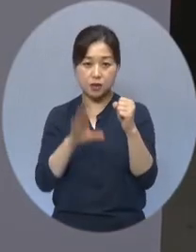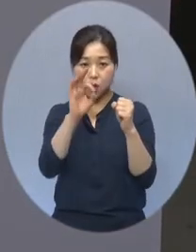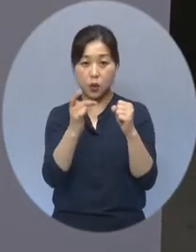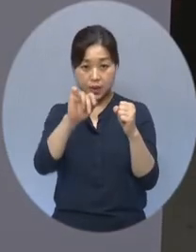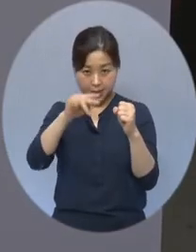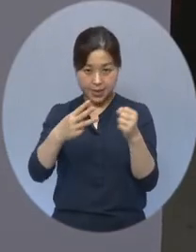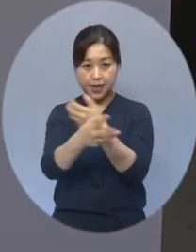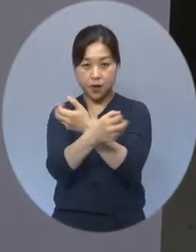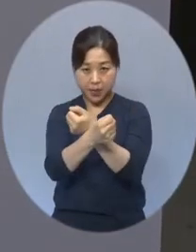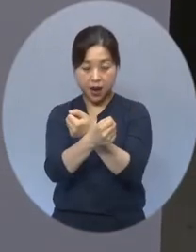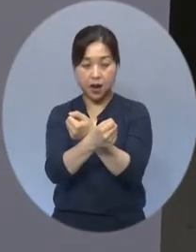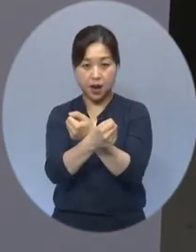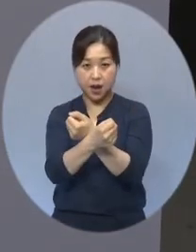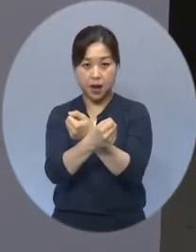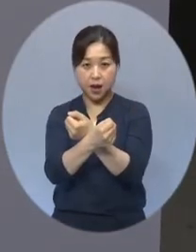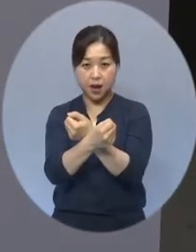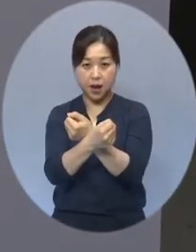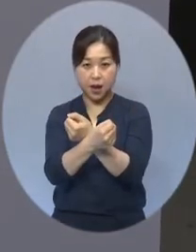해서 예.